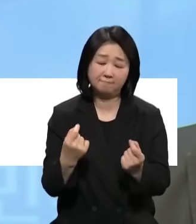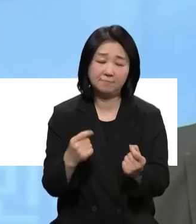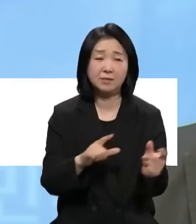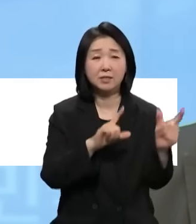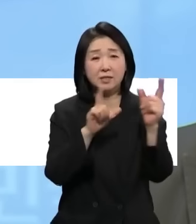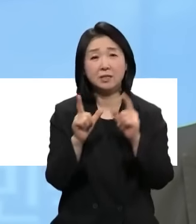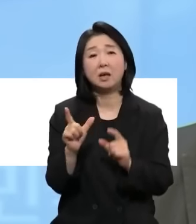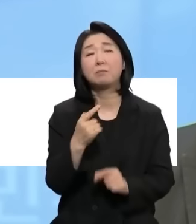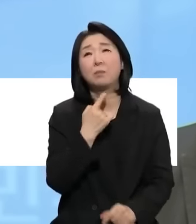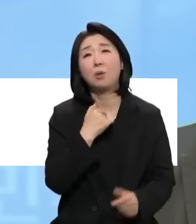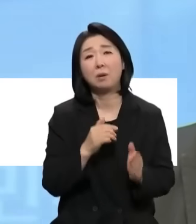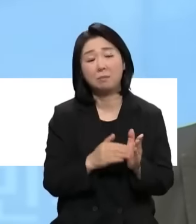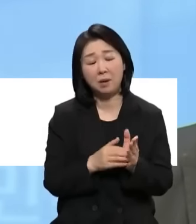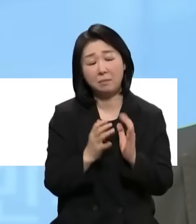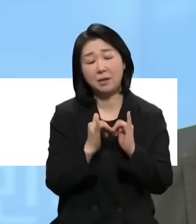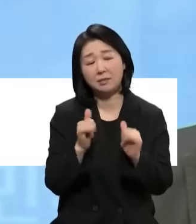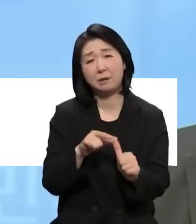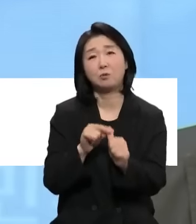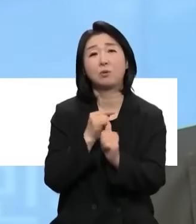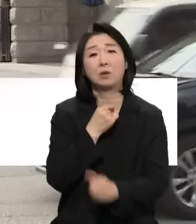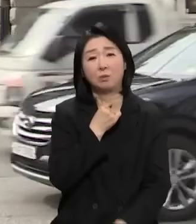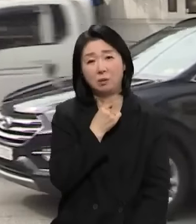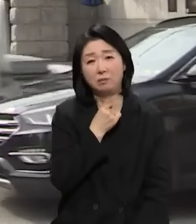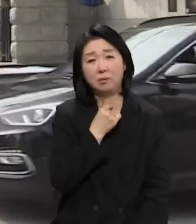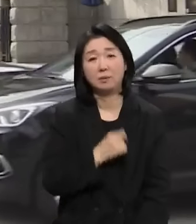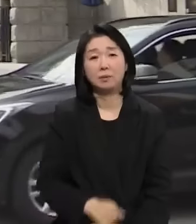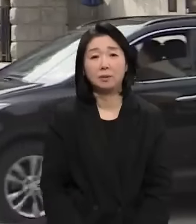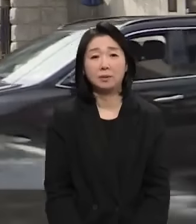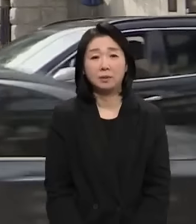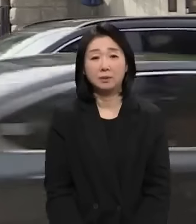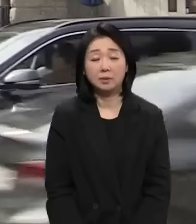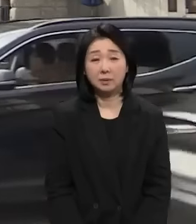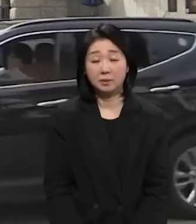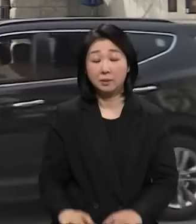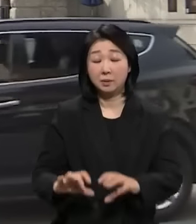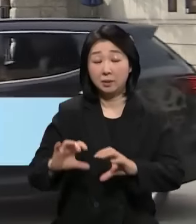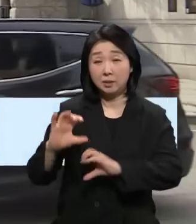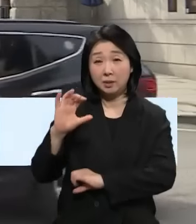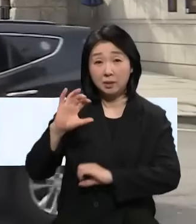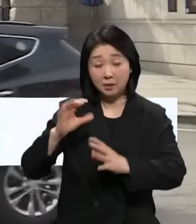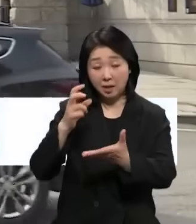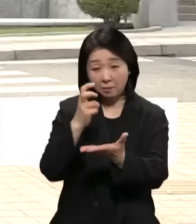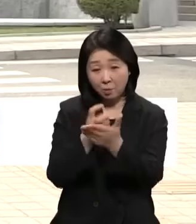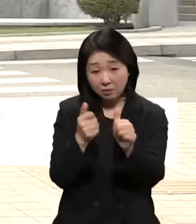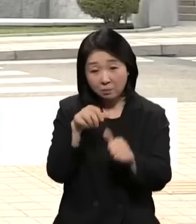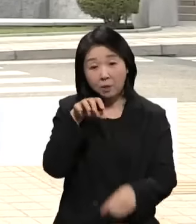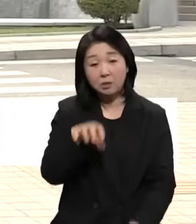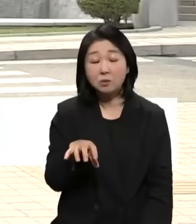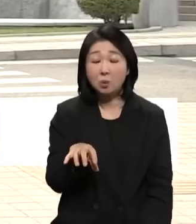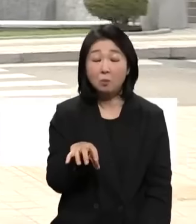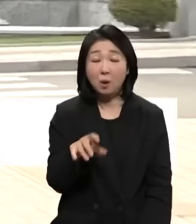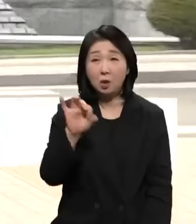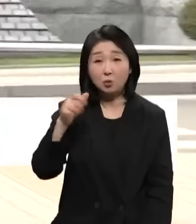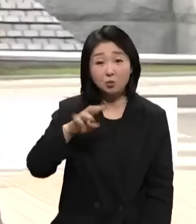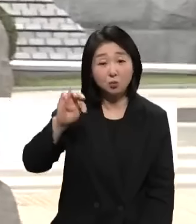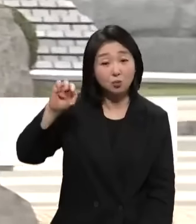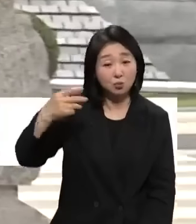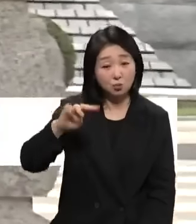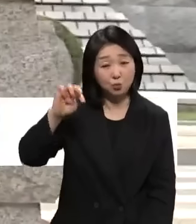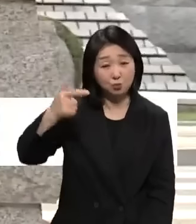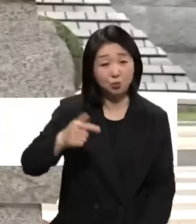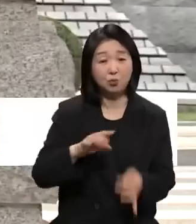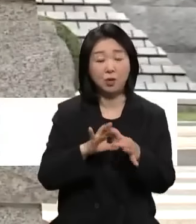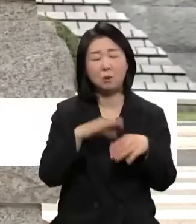살아왔던 많은 분들을 구하고자 하는 마음으로 헌법 재판소는 그동안 유 제도에 대해 2010년과 2013년 모두